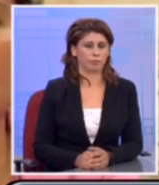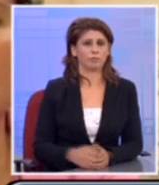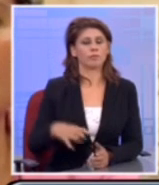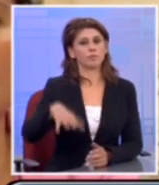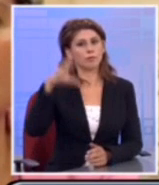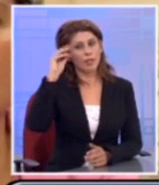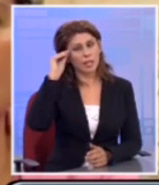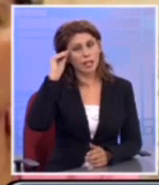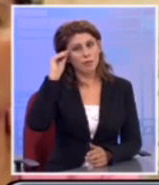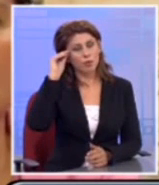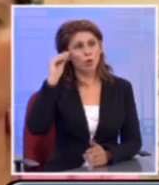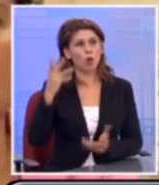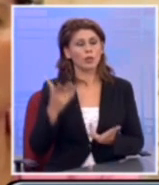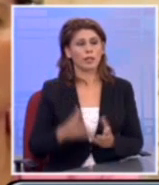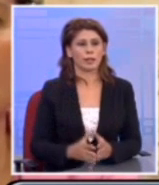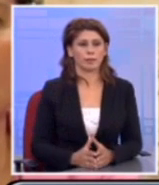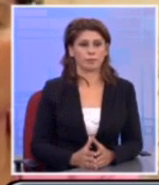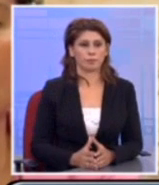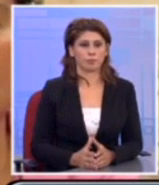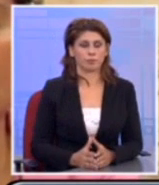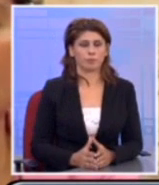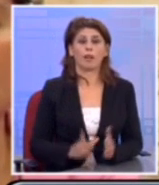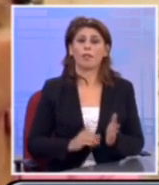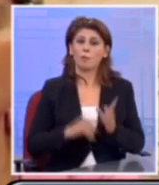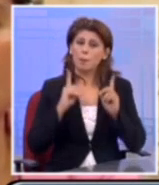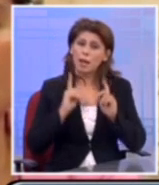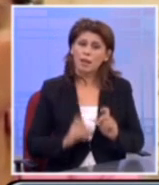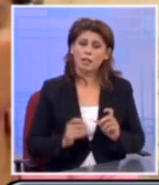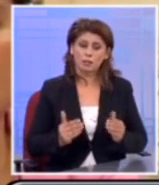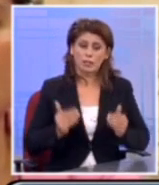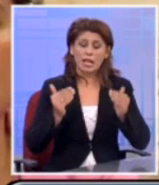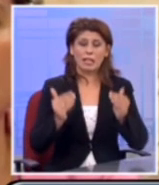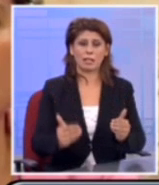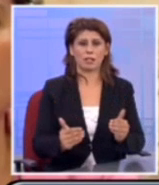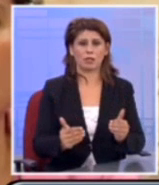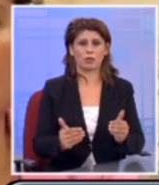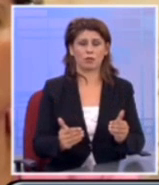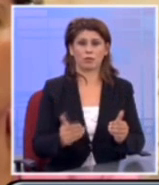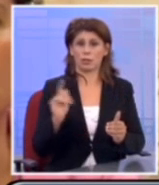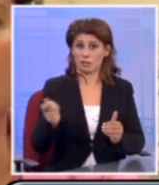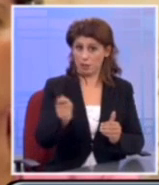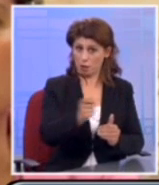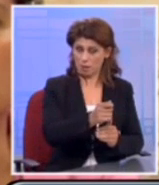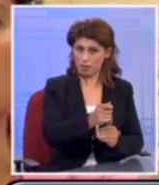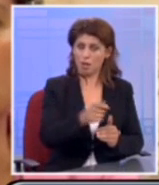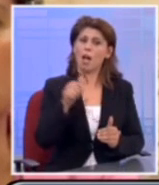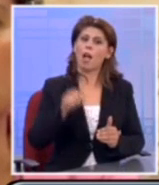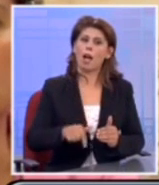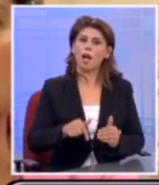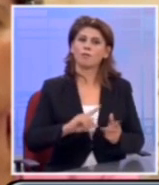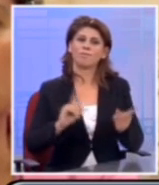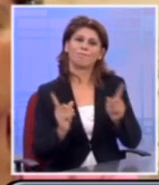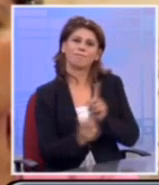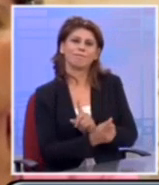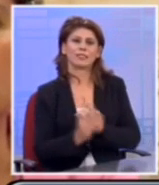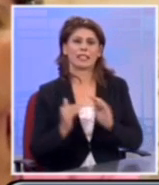αντιληφθούν ότι θα πρέπει αναγκαστικά να αναστείλουν τις πληρωμές, αυτό θα αντιστρέψει